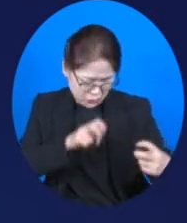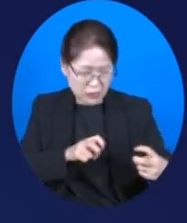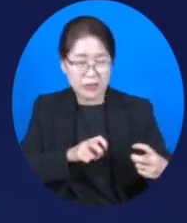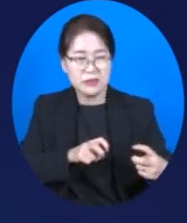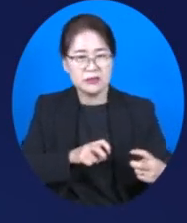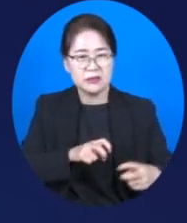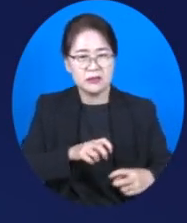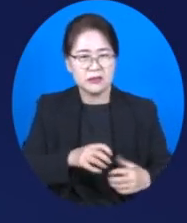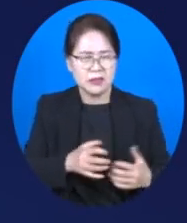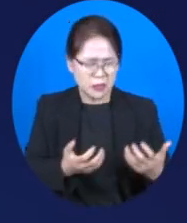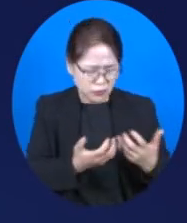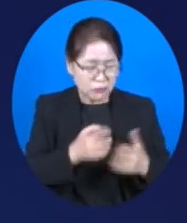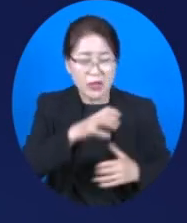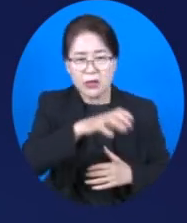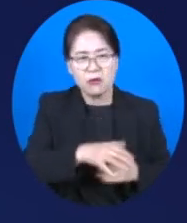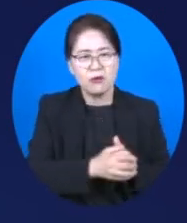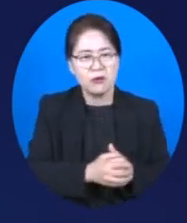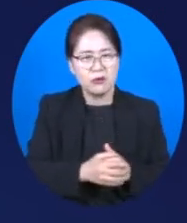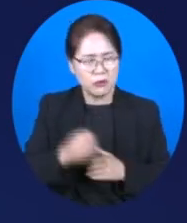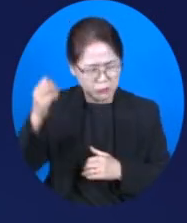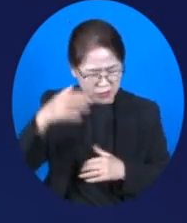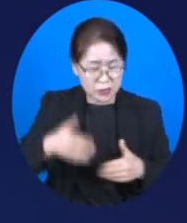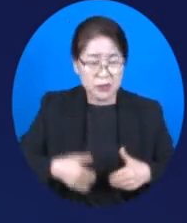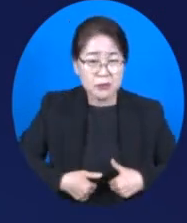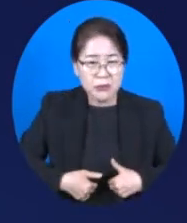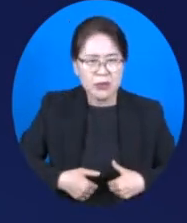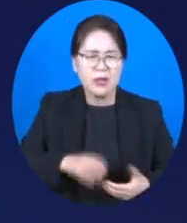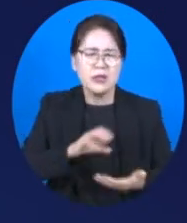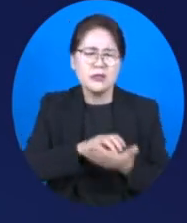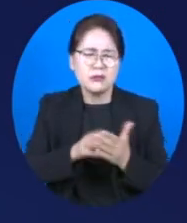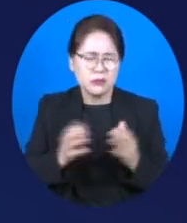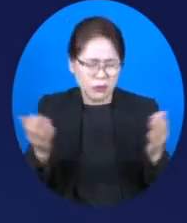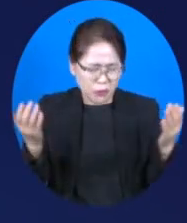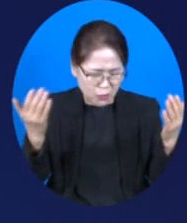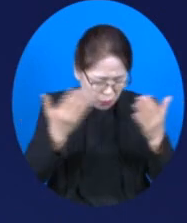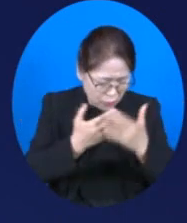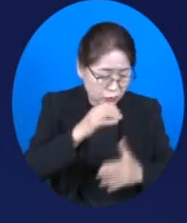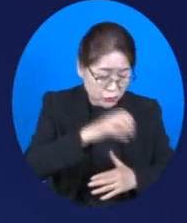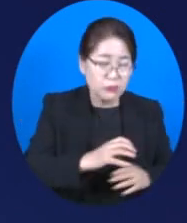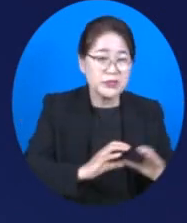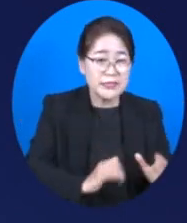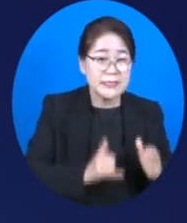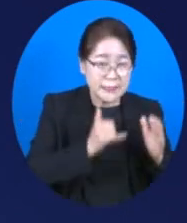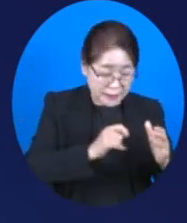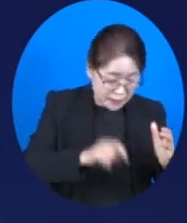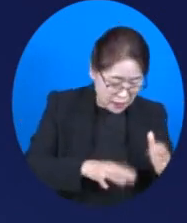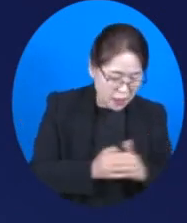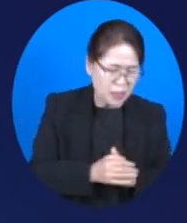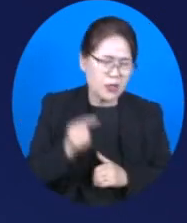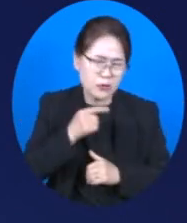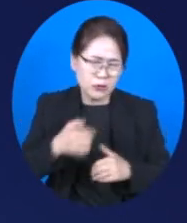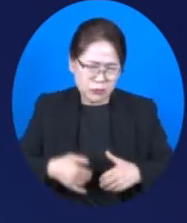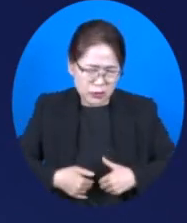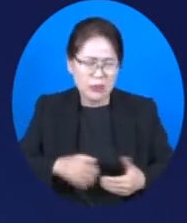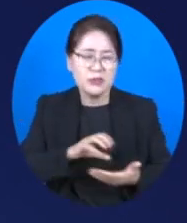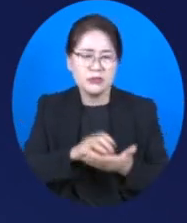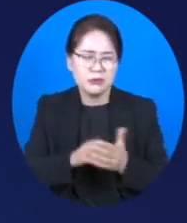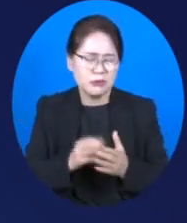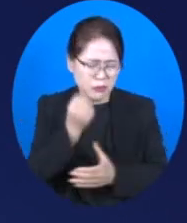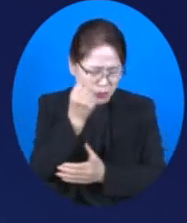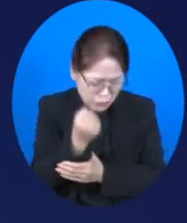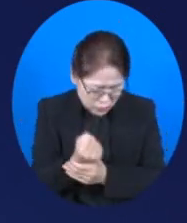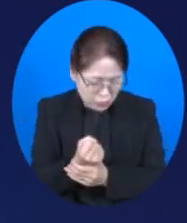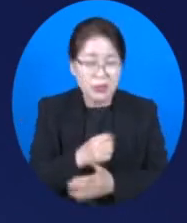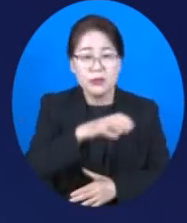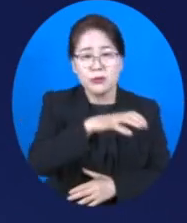세상입니다. 빛이 필요할 만큼 어두운 곳이 세상이고 소금이 필요할 만큼 썩고